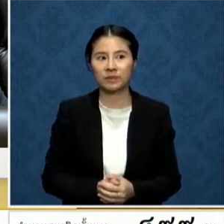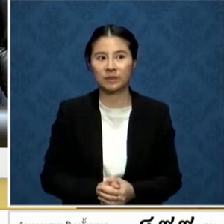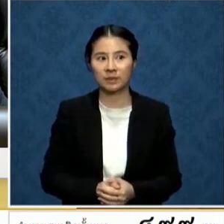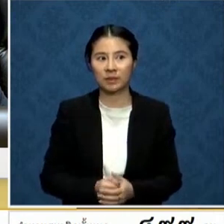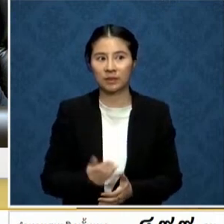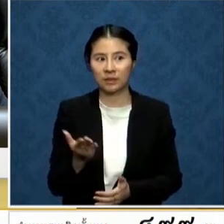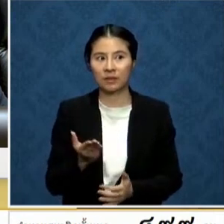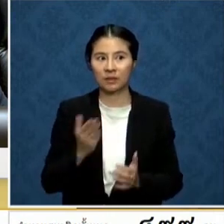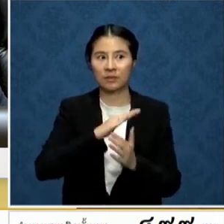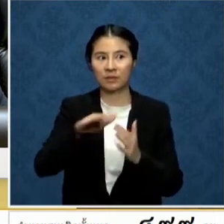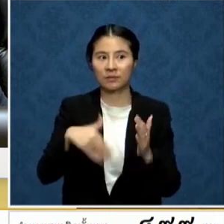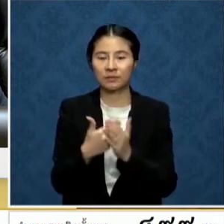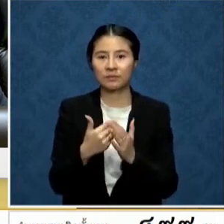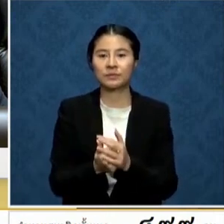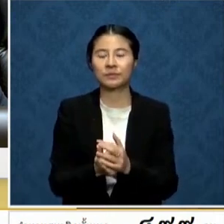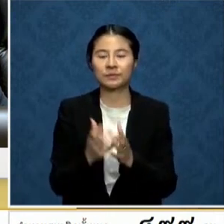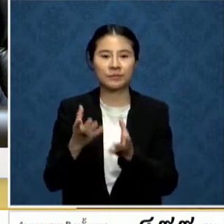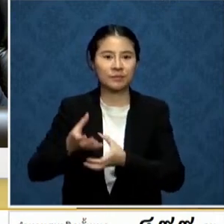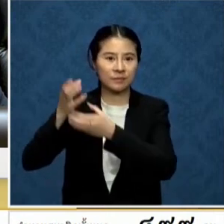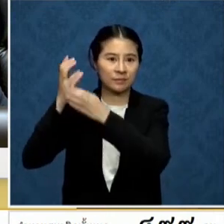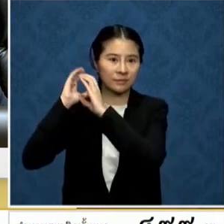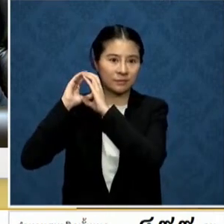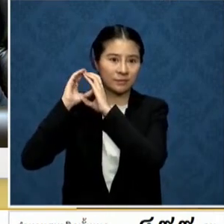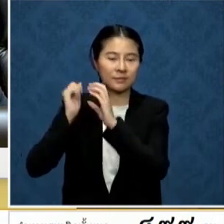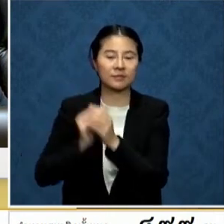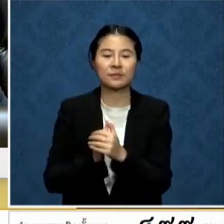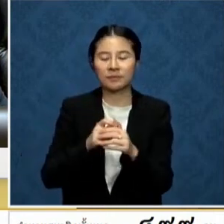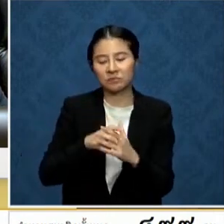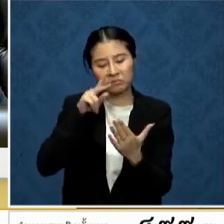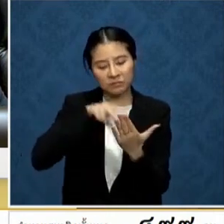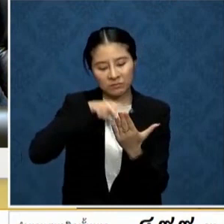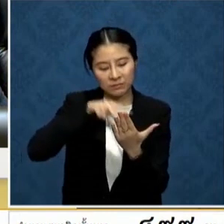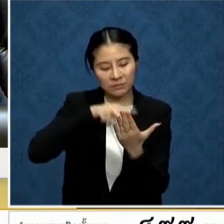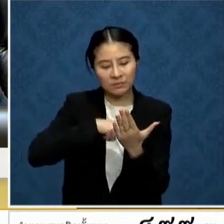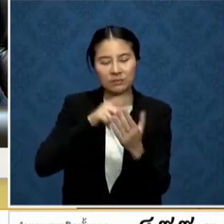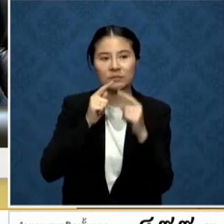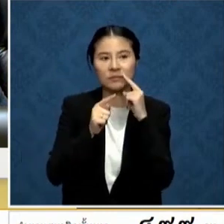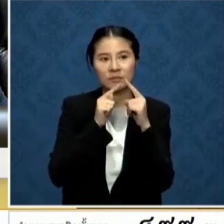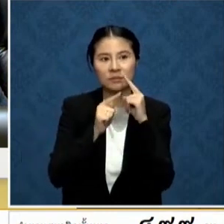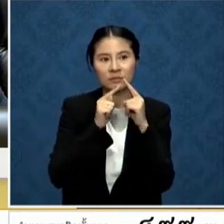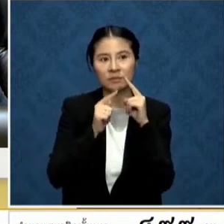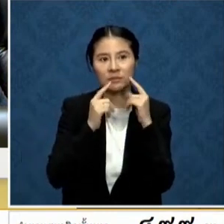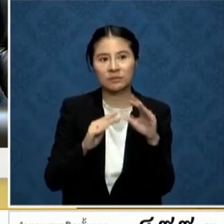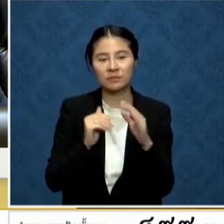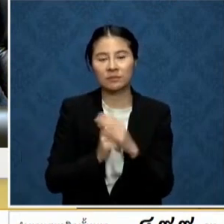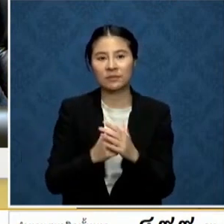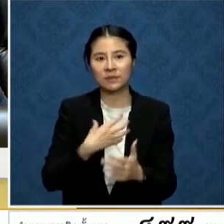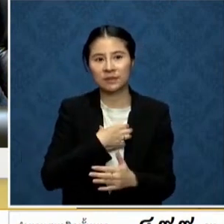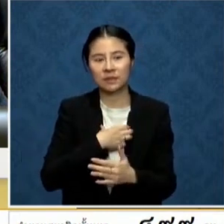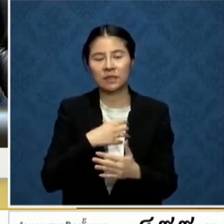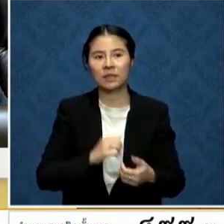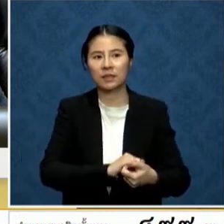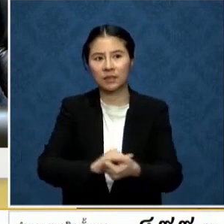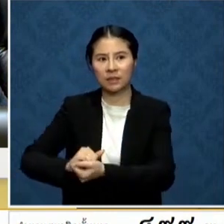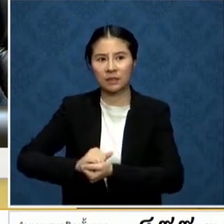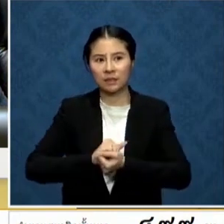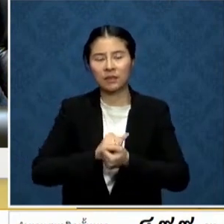ขอให้ทบทวนสิ่งที่เราพูดโดยไม่ได้ออกไมค์คุยกันตามที่ต่างๆว่าเราอยากแสวงหาความร่วมมือทำ